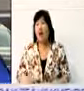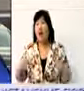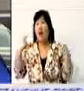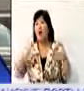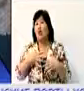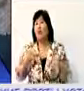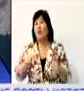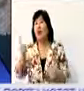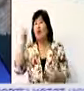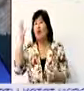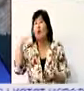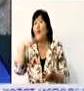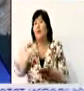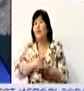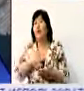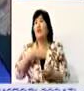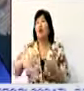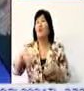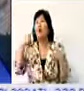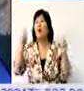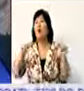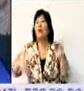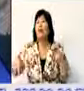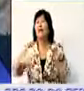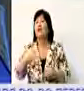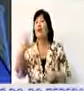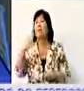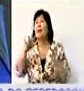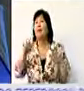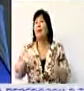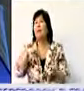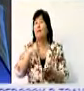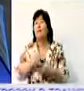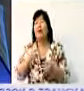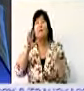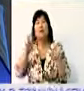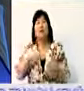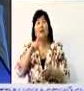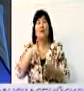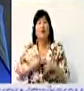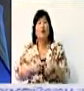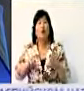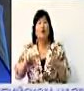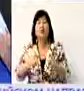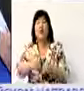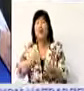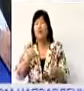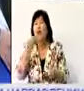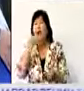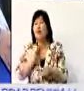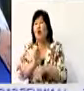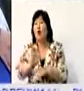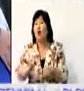Животноводство – исконное занятие. На площади пастбищ страна на 5-м месте. Закономерный вопрос – почему в таком случае отстаем по качеству